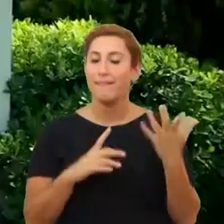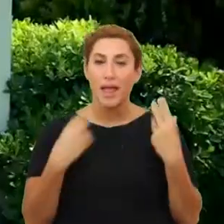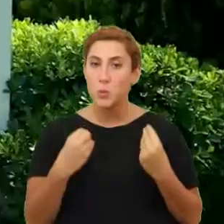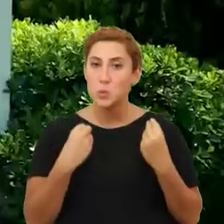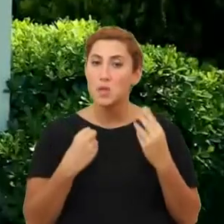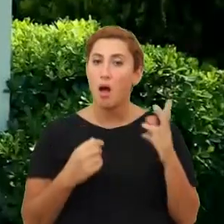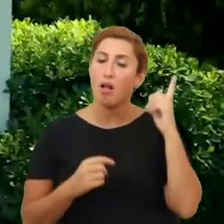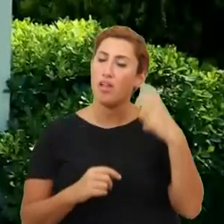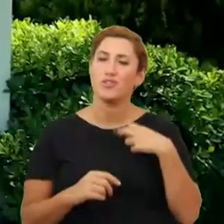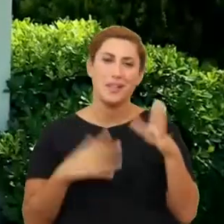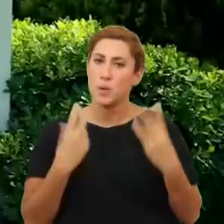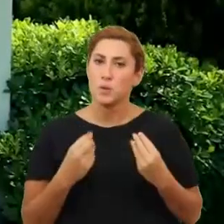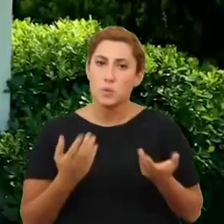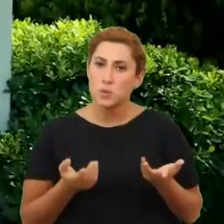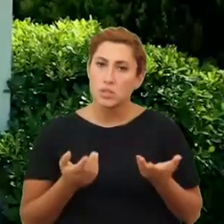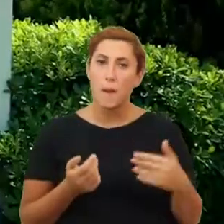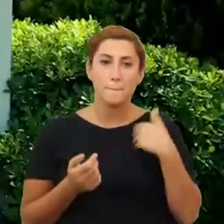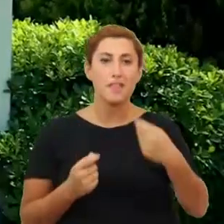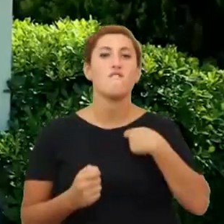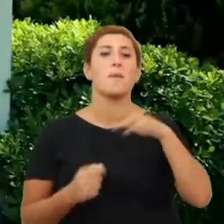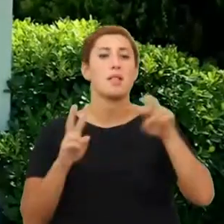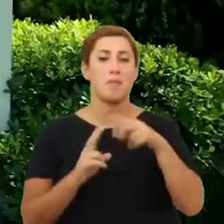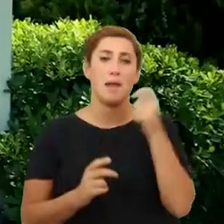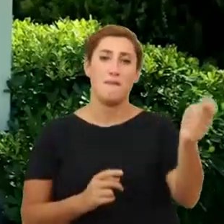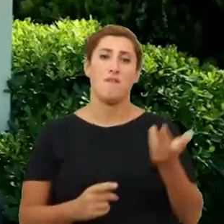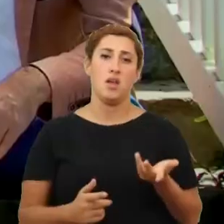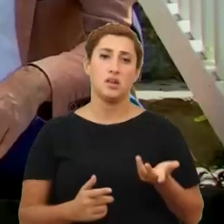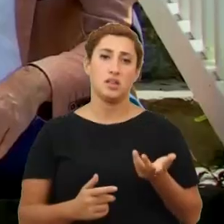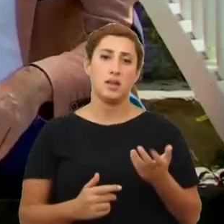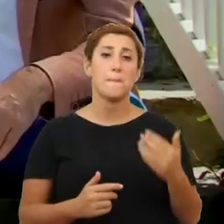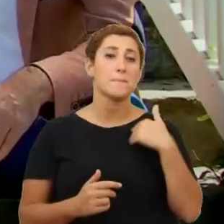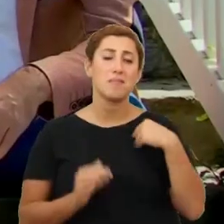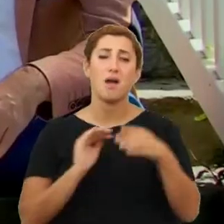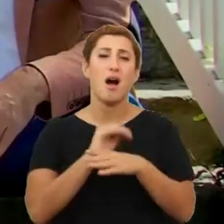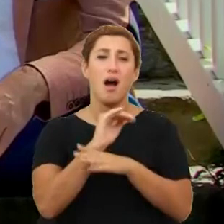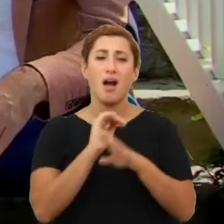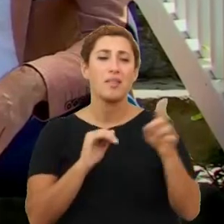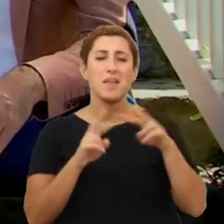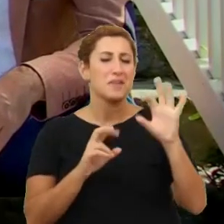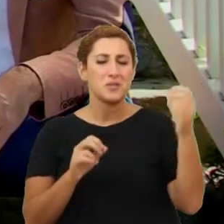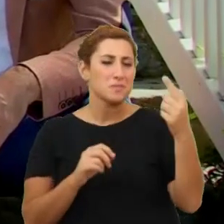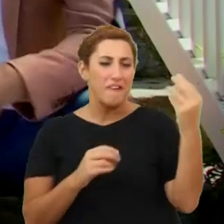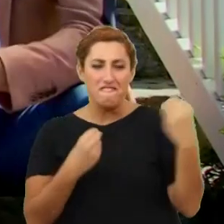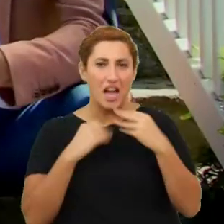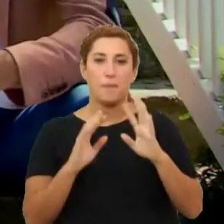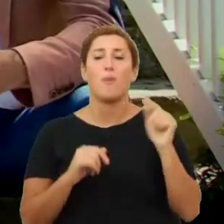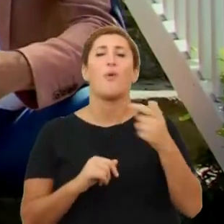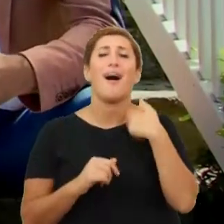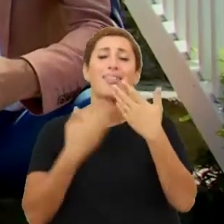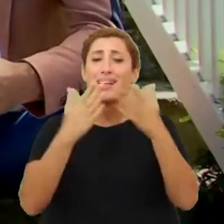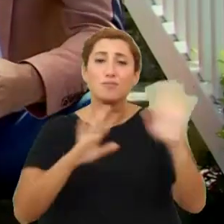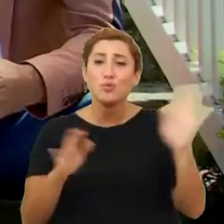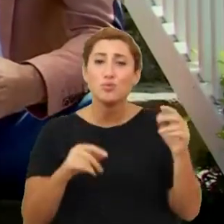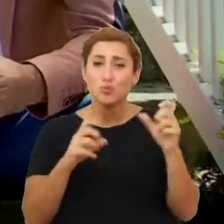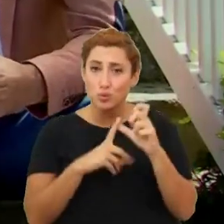neresi güzel Allah aşkına, neresi güzel? Bana indirmedi ki, Meryem'e indirdi. Meryem hayatta bana kohlatmaz ya. Ya ondan bahsetmiyorum